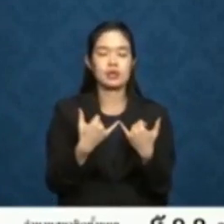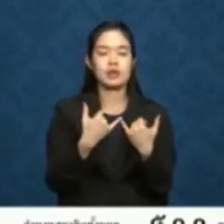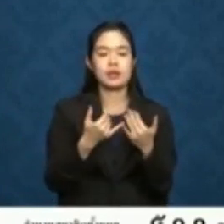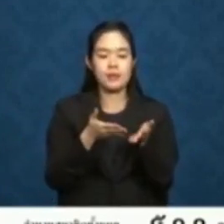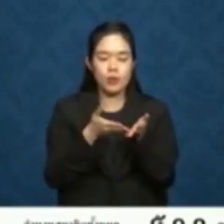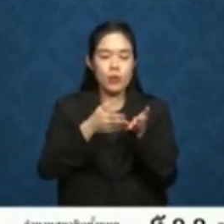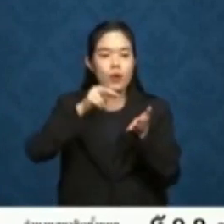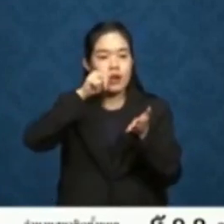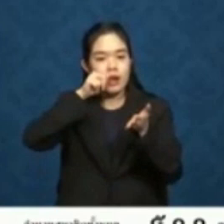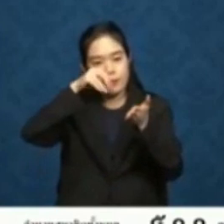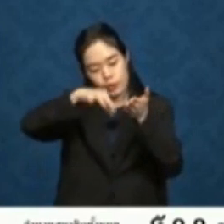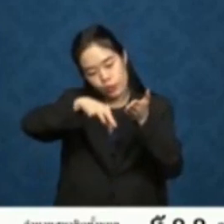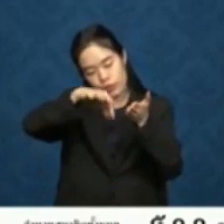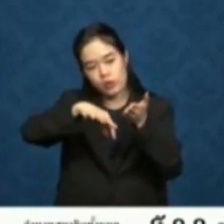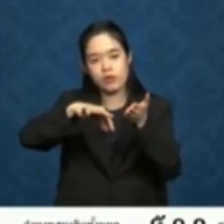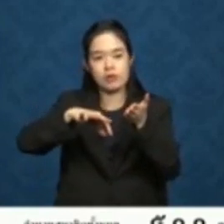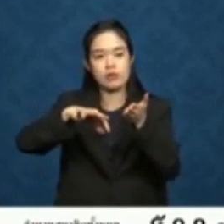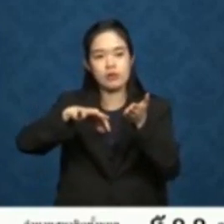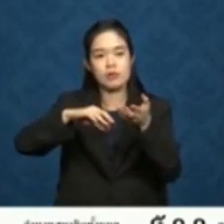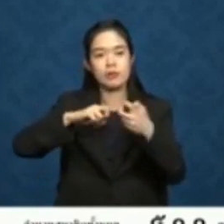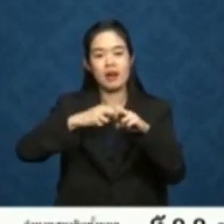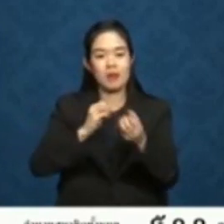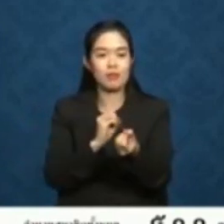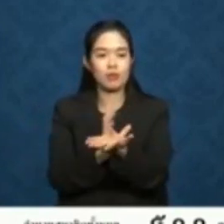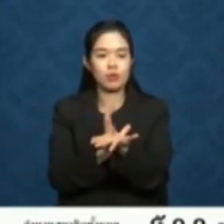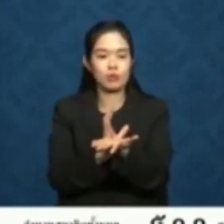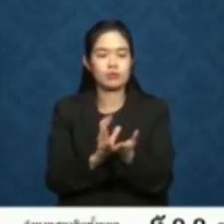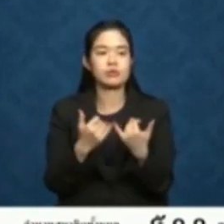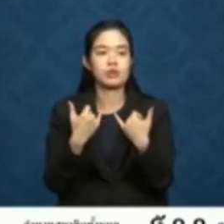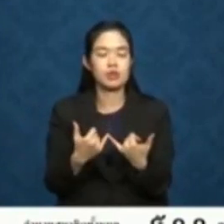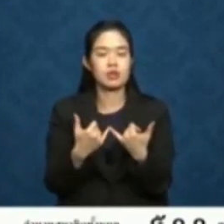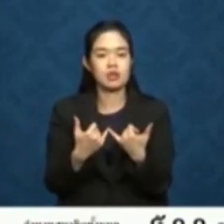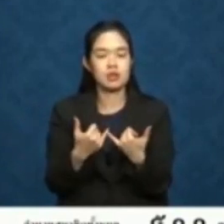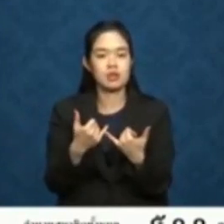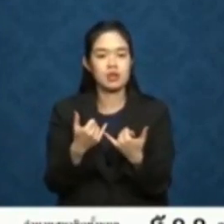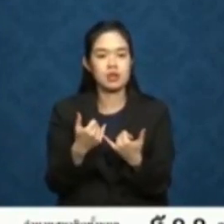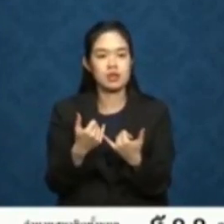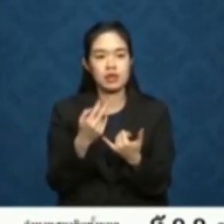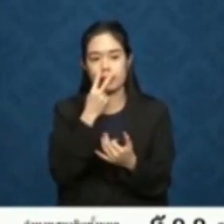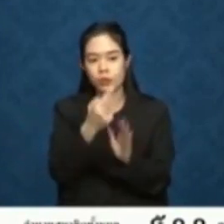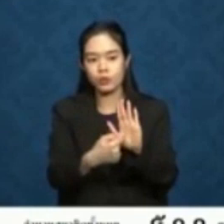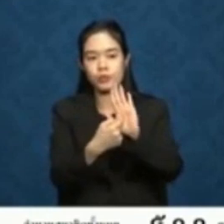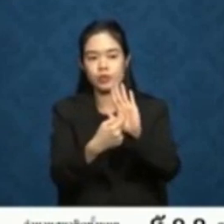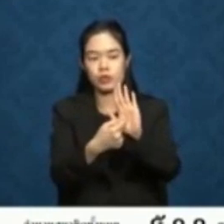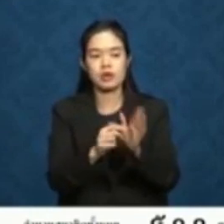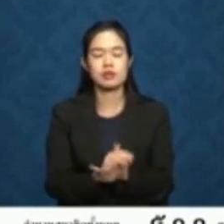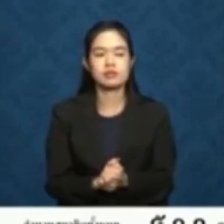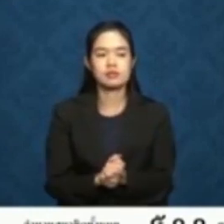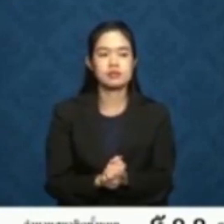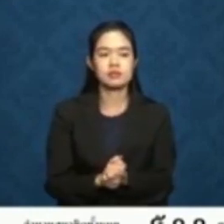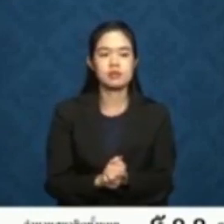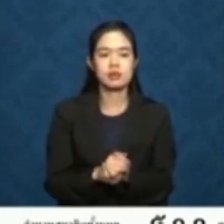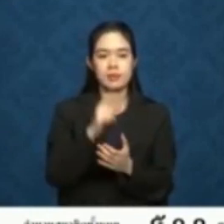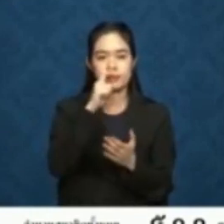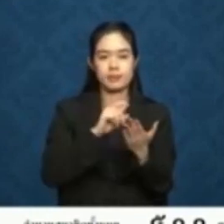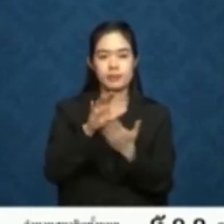ลงทะเลในประเทศไทยครับและนี่คือข้อมูลของ The Standard Online นะครับที่ได้เก็บสถิติน้ำมันรั่วในประเทศไทยของเราตั้ง